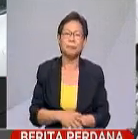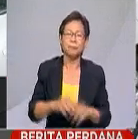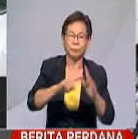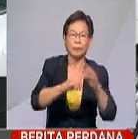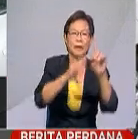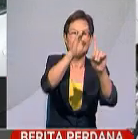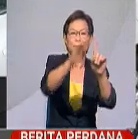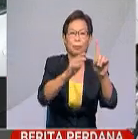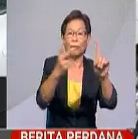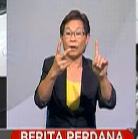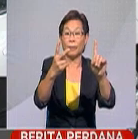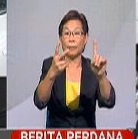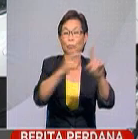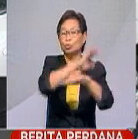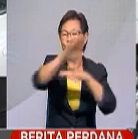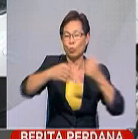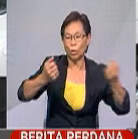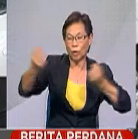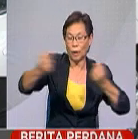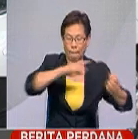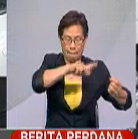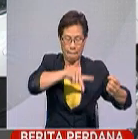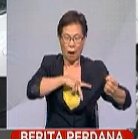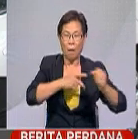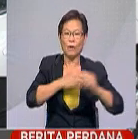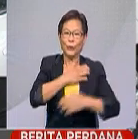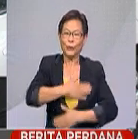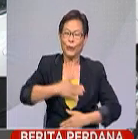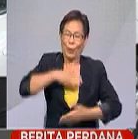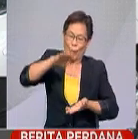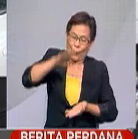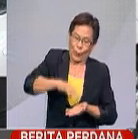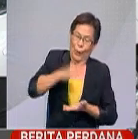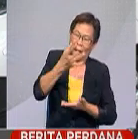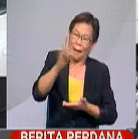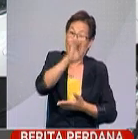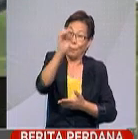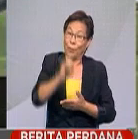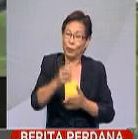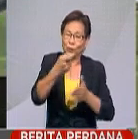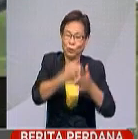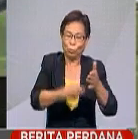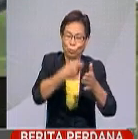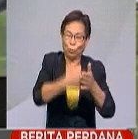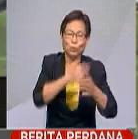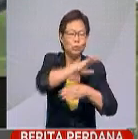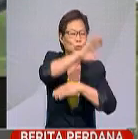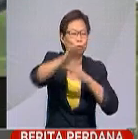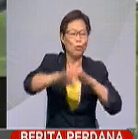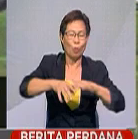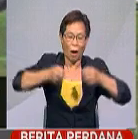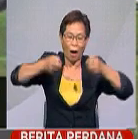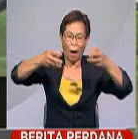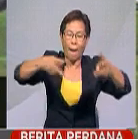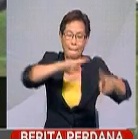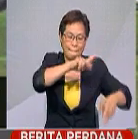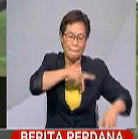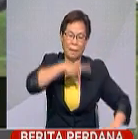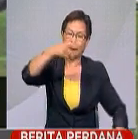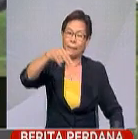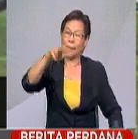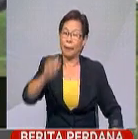Mulai 1 Februari ini, semua kenderaan persendirian akan menikmati pengurangan 18% kadar tol di semua lebuh raya milik